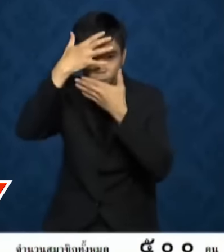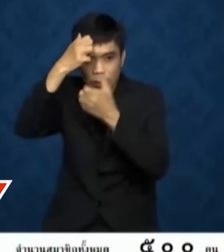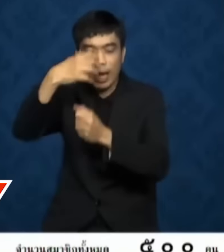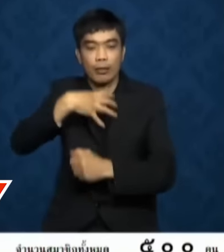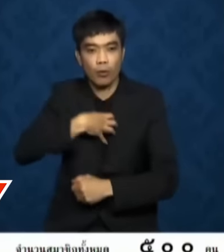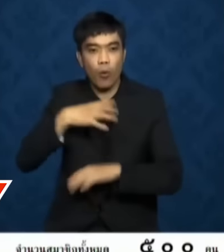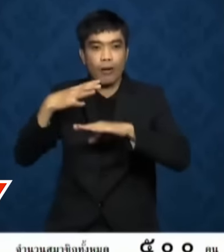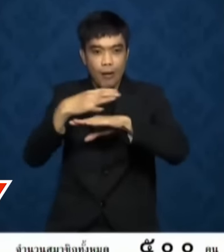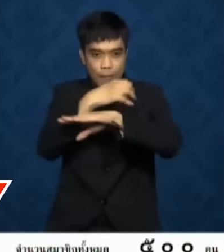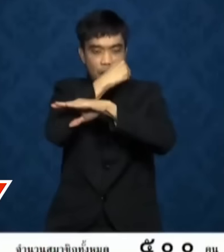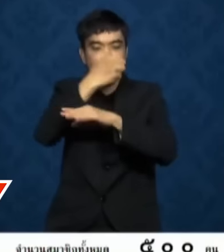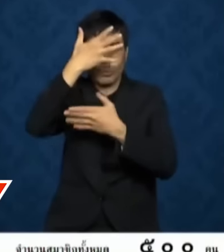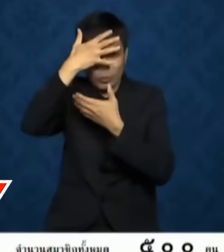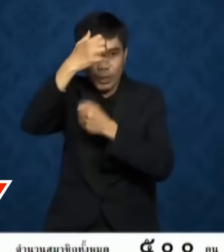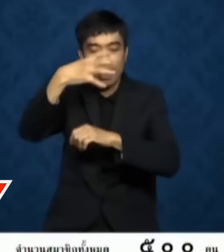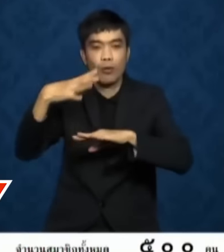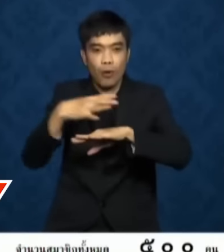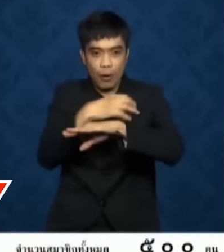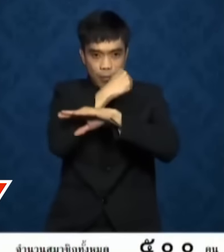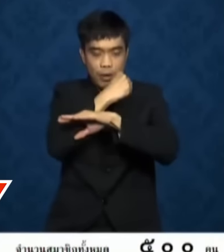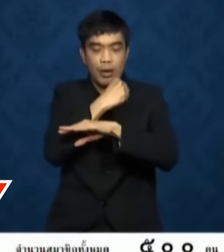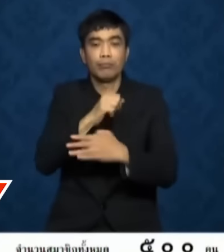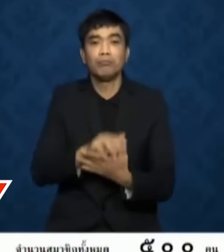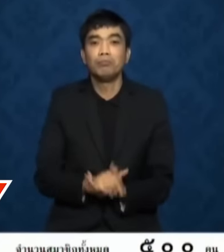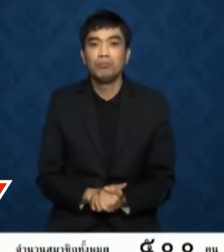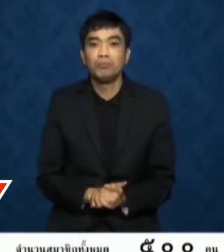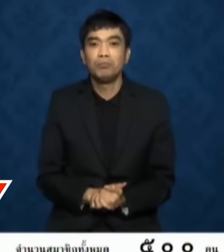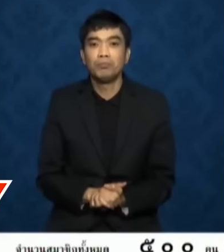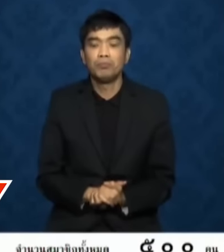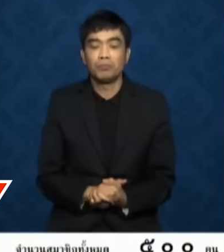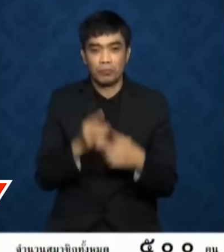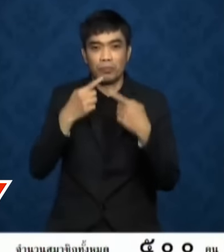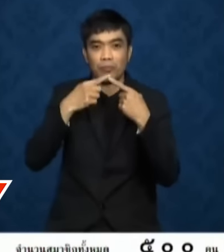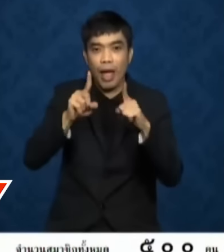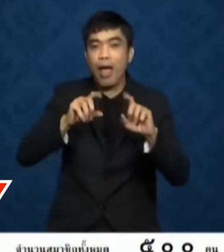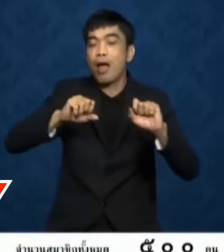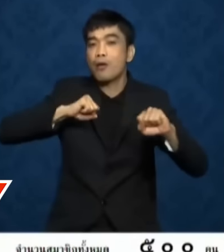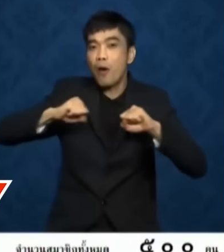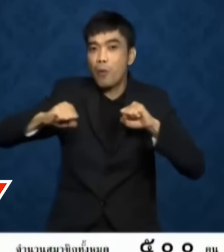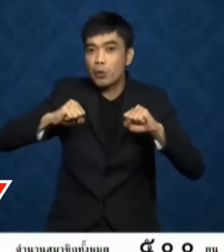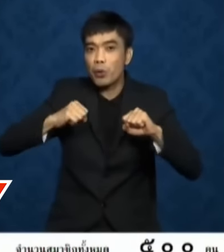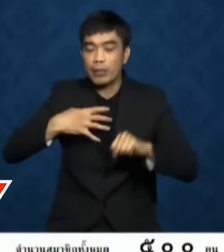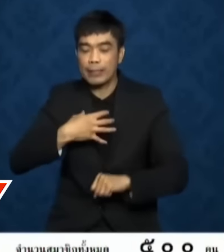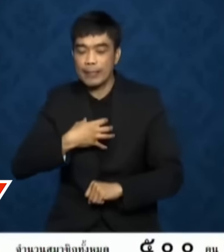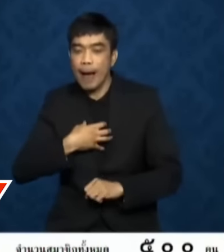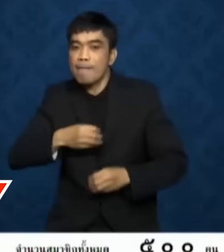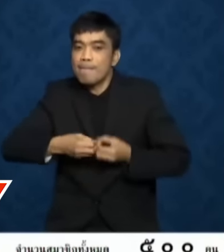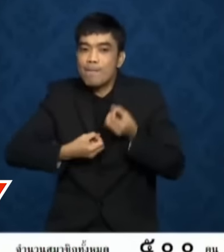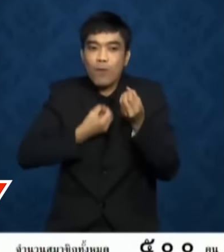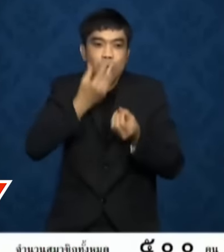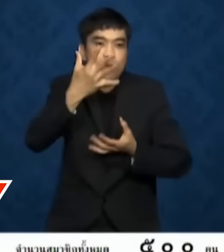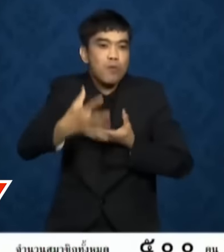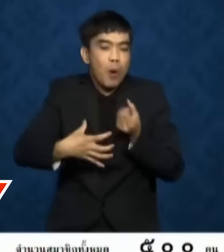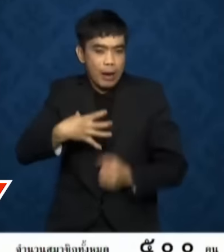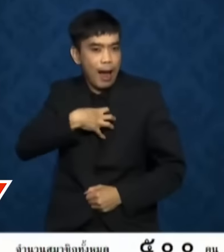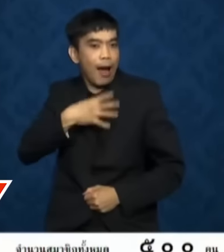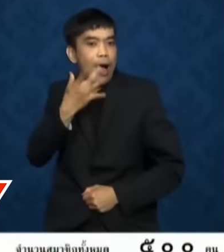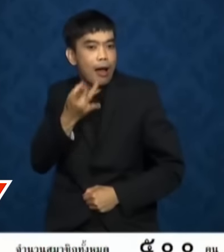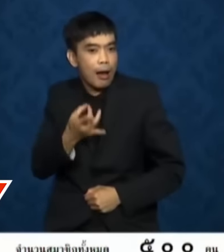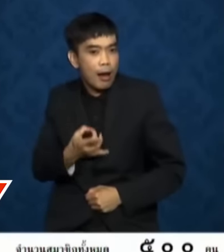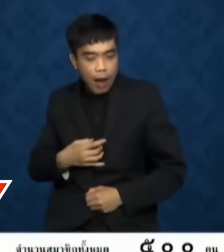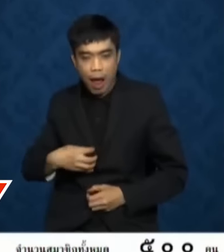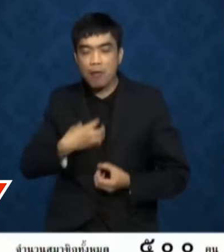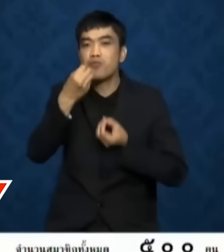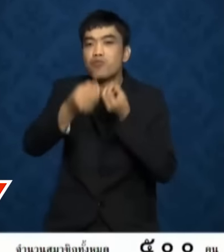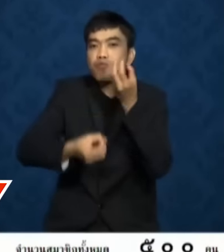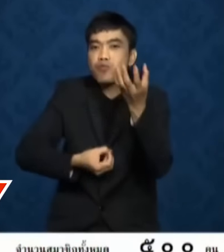ากที่สุดในรอบหลายปีก็ว่าได้แต่แม้เยาวชนครับจะได้พยายามสะท้อนความฝันและความต้องการของเขาผ่านช่องทางหรือก